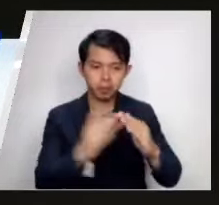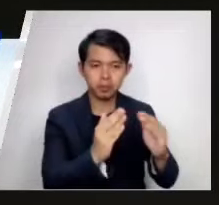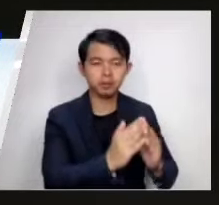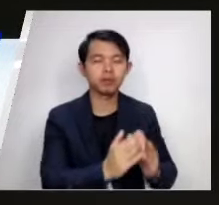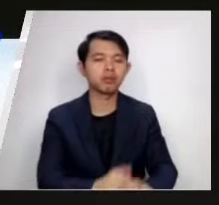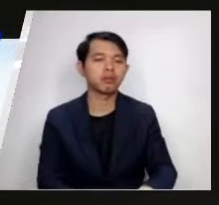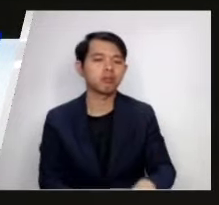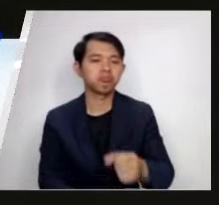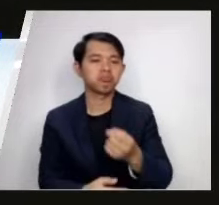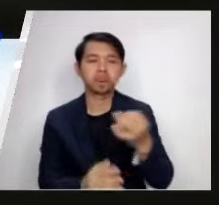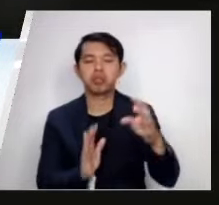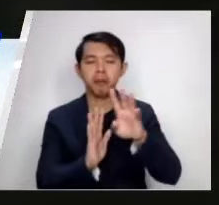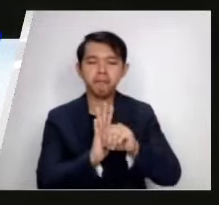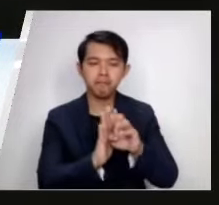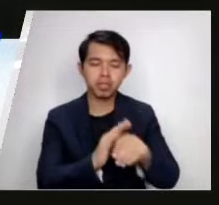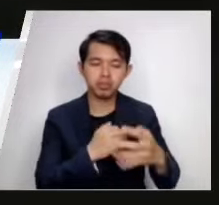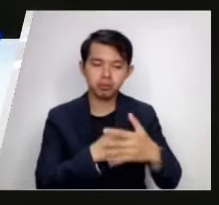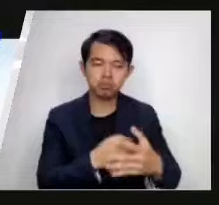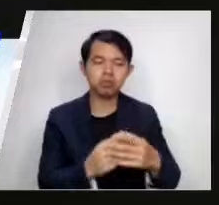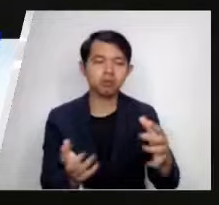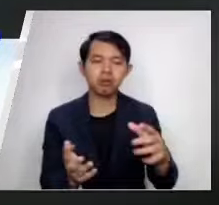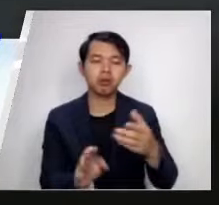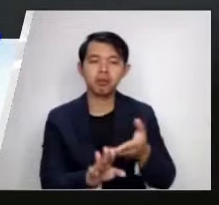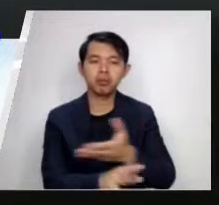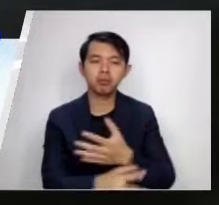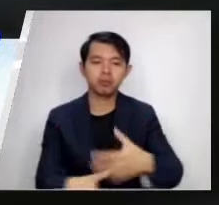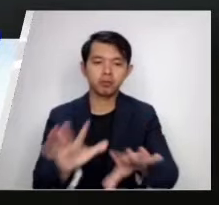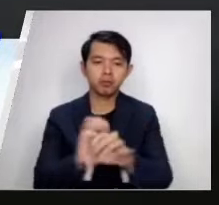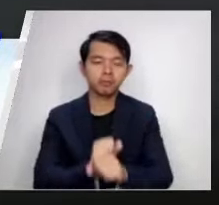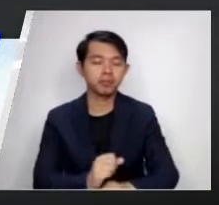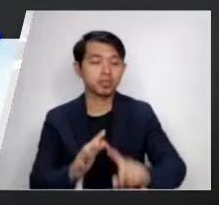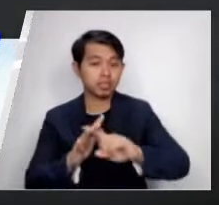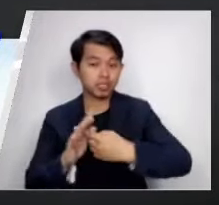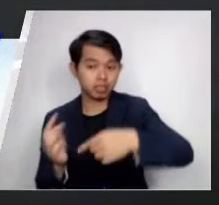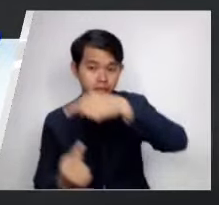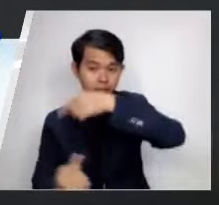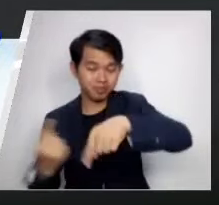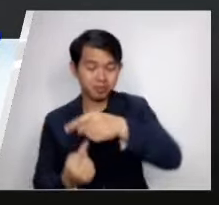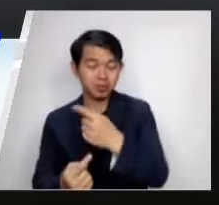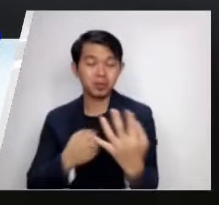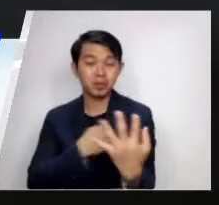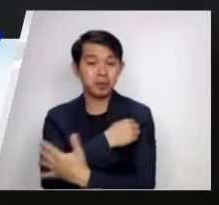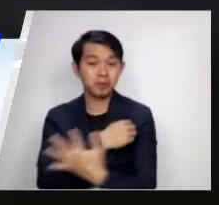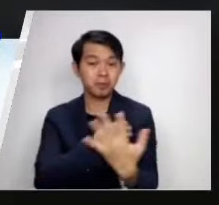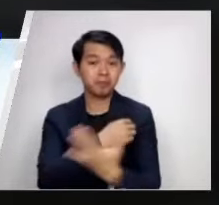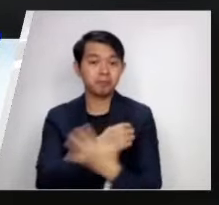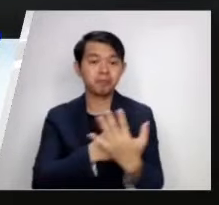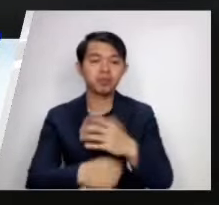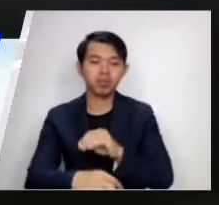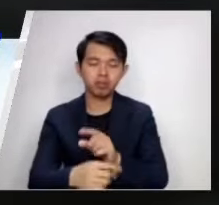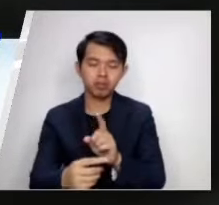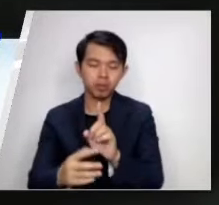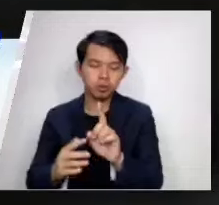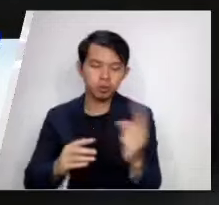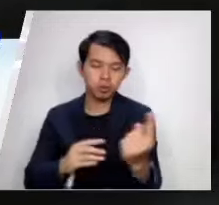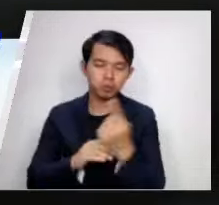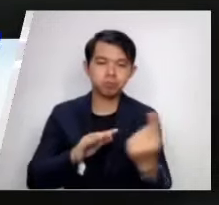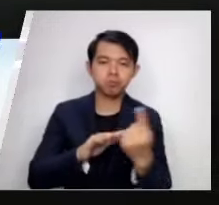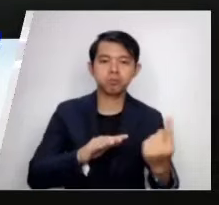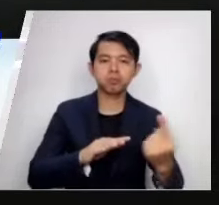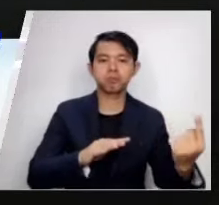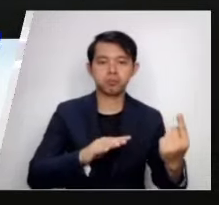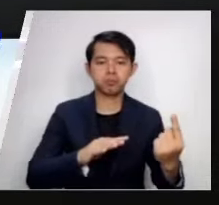sa MDR-RMO ng OPOL, nagsimula ang ipo-ipo sa damuhan bago nagtungo sa mga kabahayan hanggang sa napunta sa dagat. Wala